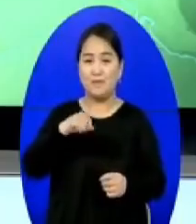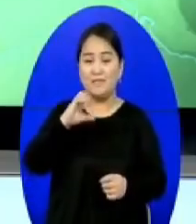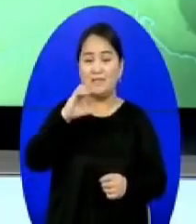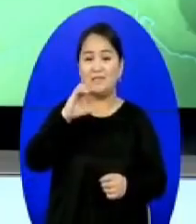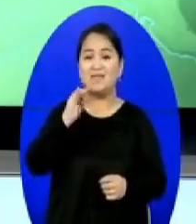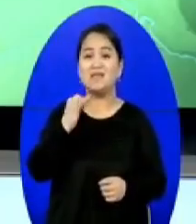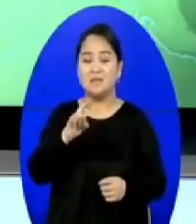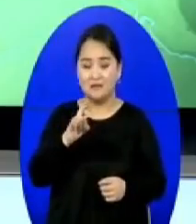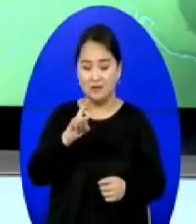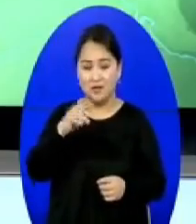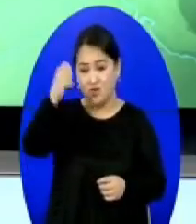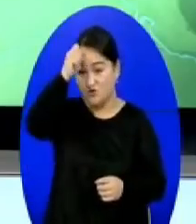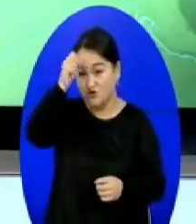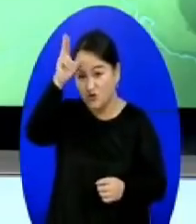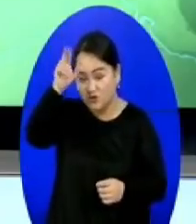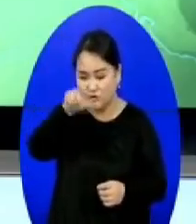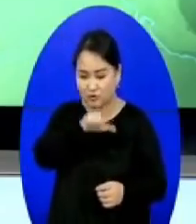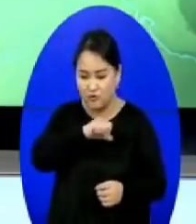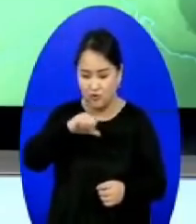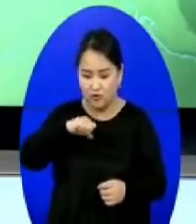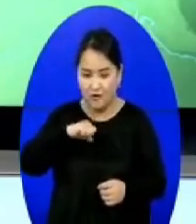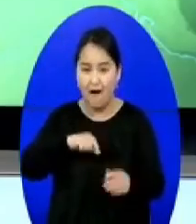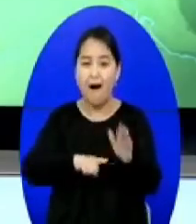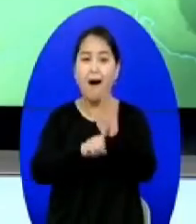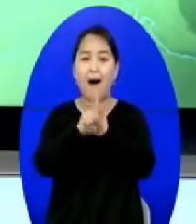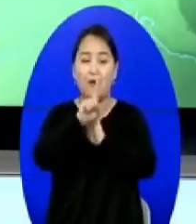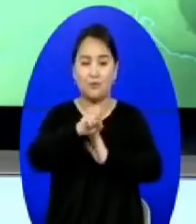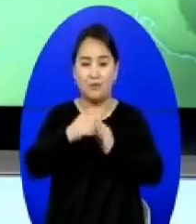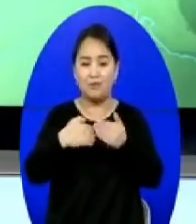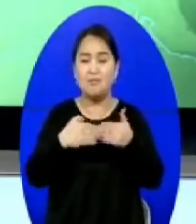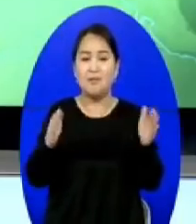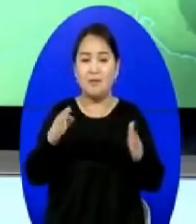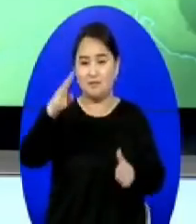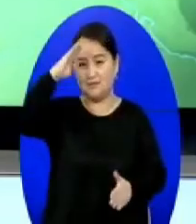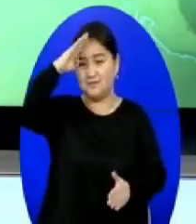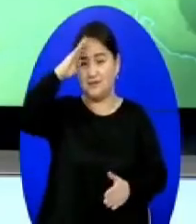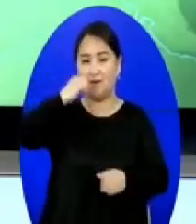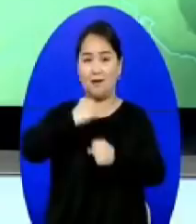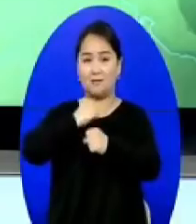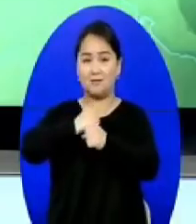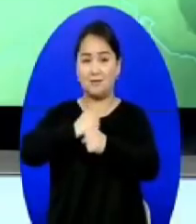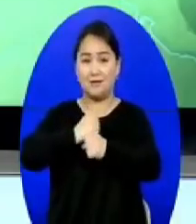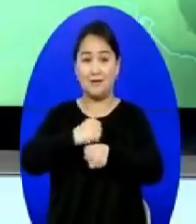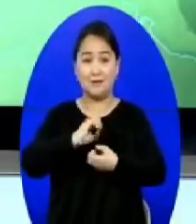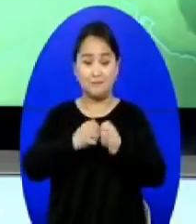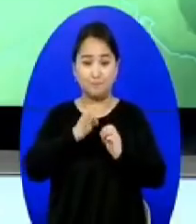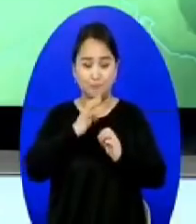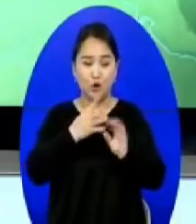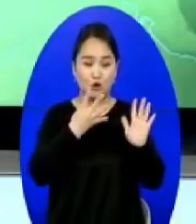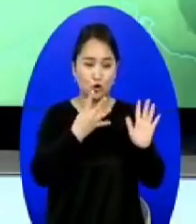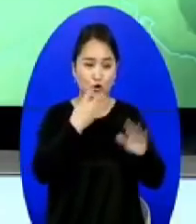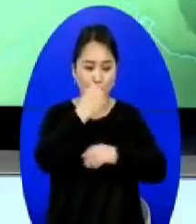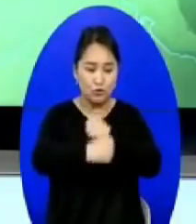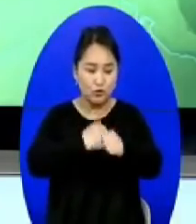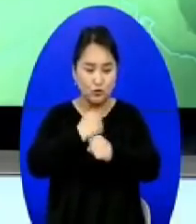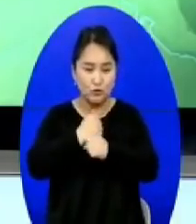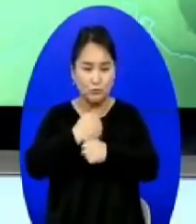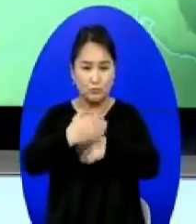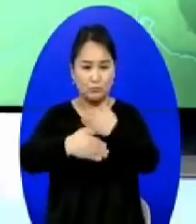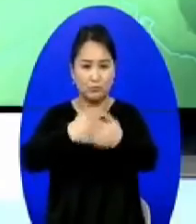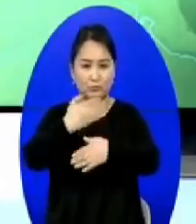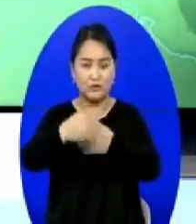Асадын засгийн газрын эсрэг анх удаа нээлттэйгээр цэргийн ажиллагаа явуулахад зарлсан алхам төдийгүй. За 9 жил үргэлжилж байгаа Сирийн иргэний